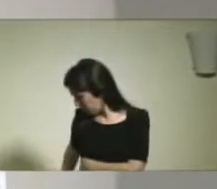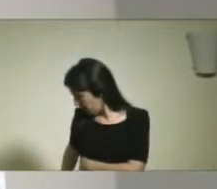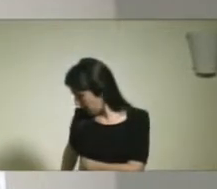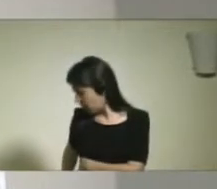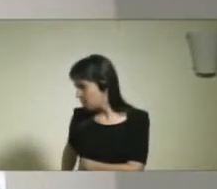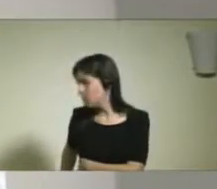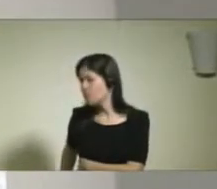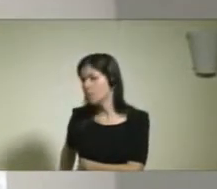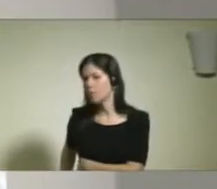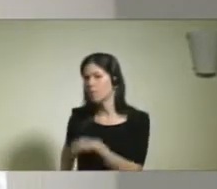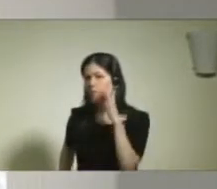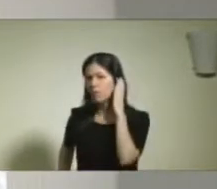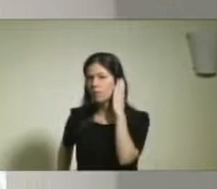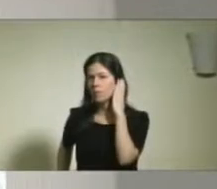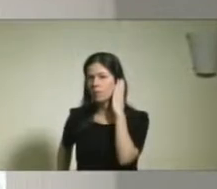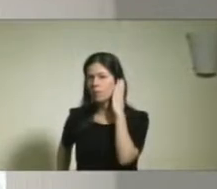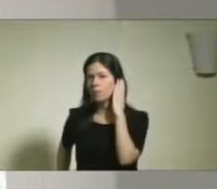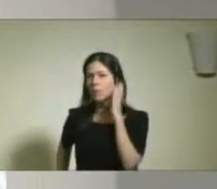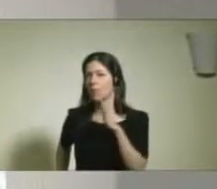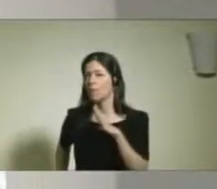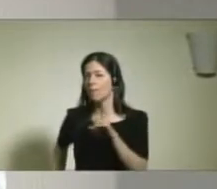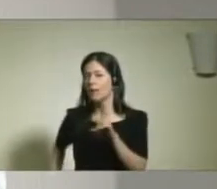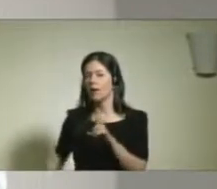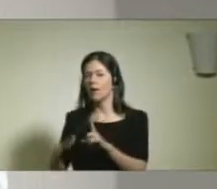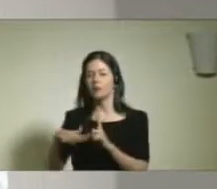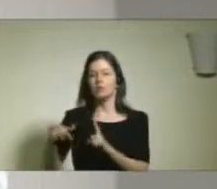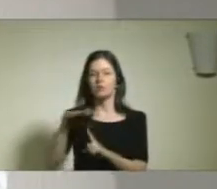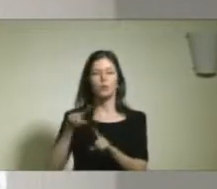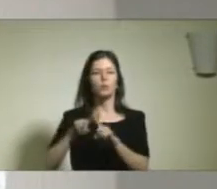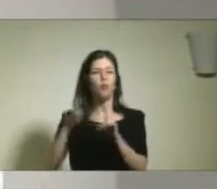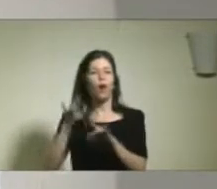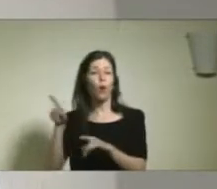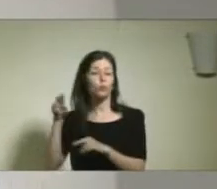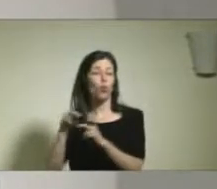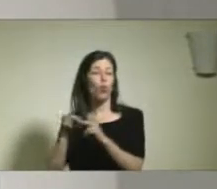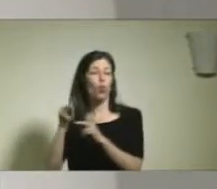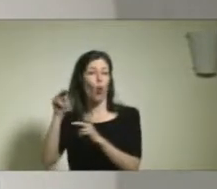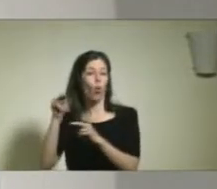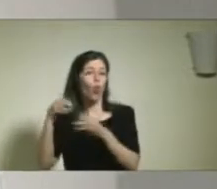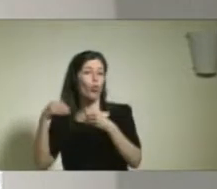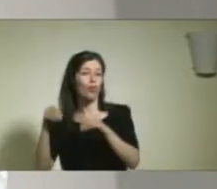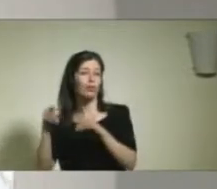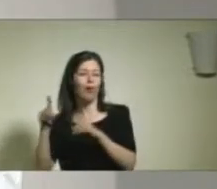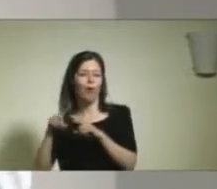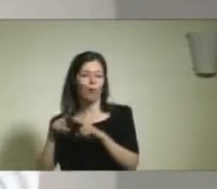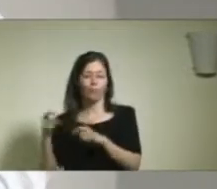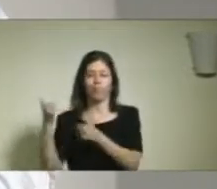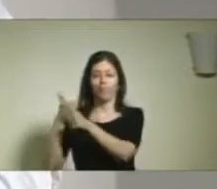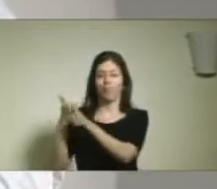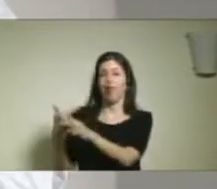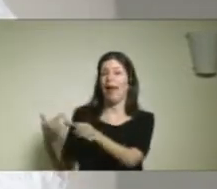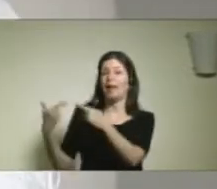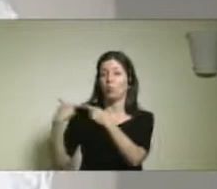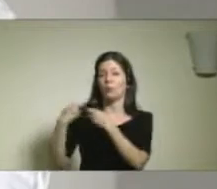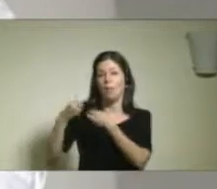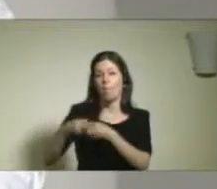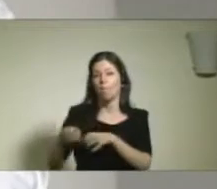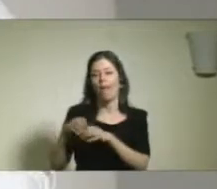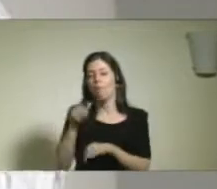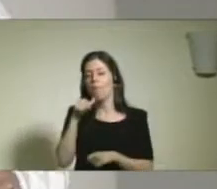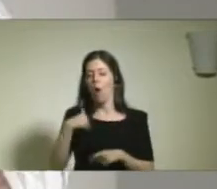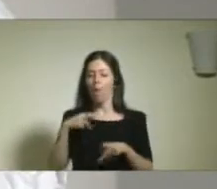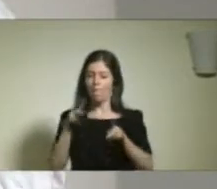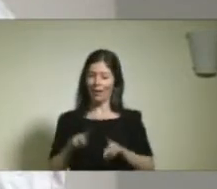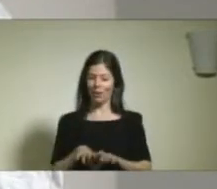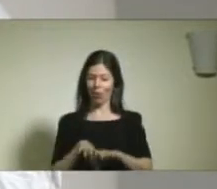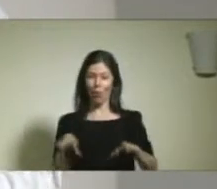ce sens que le Northern Store est responsable des pertes et non pas la personne qui travaille au comptoir,